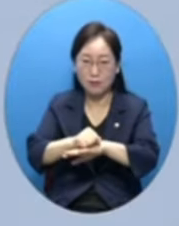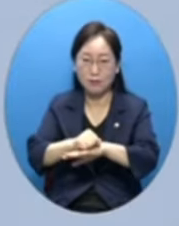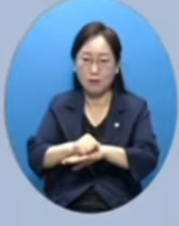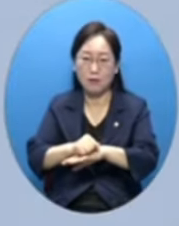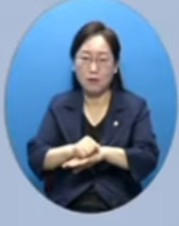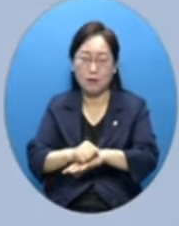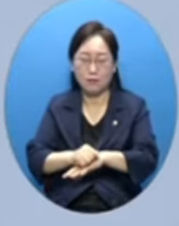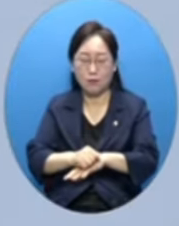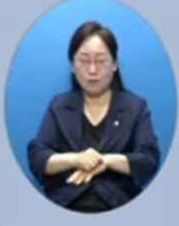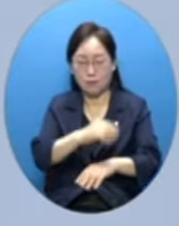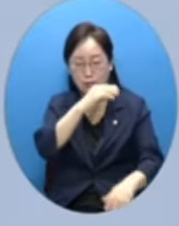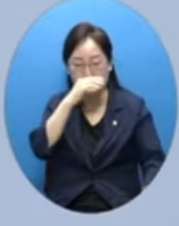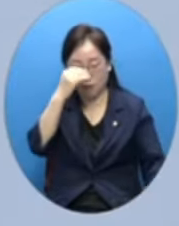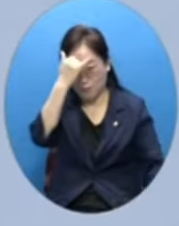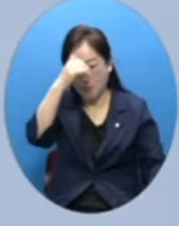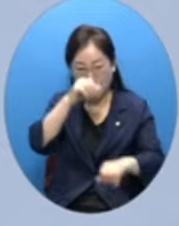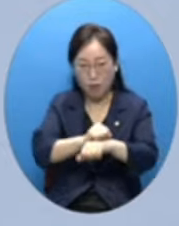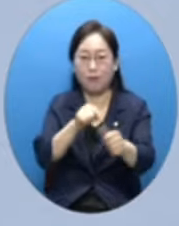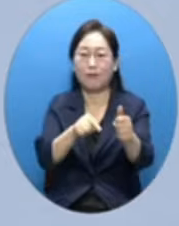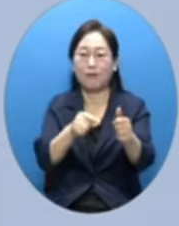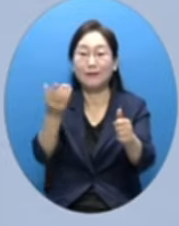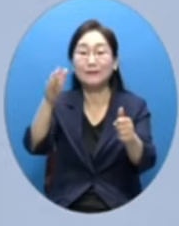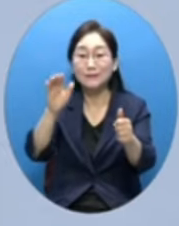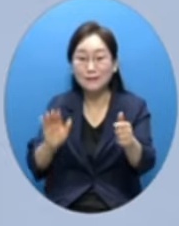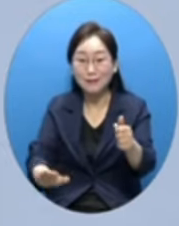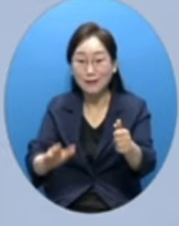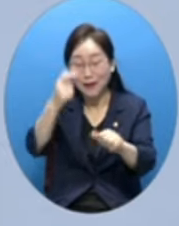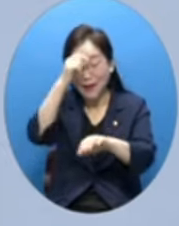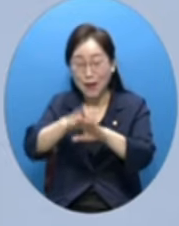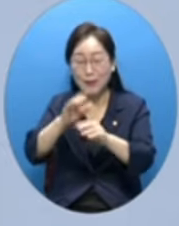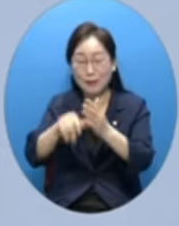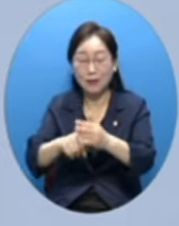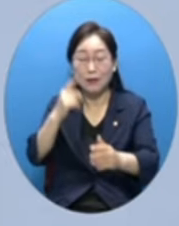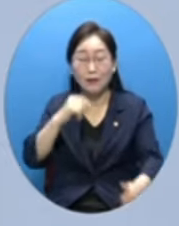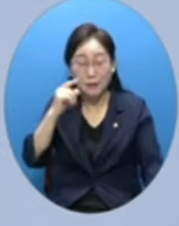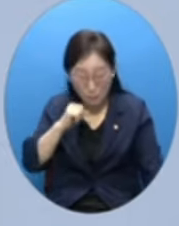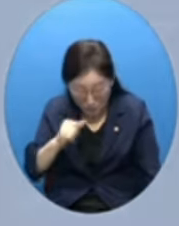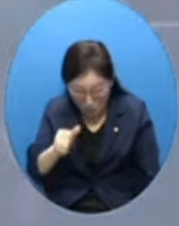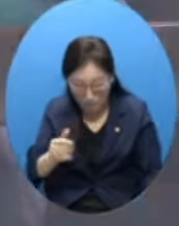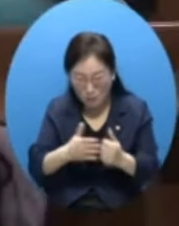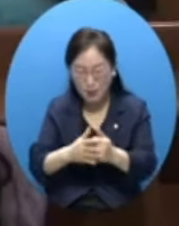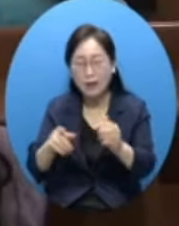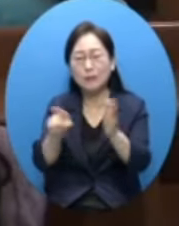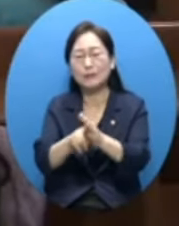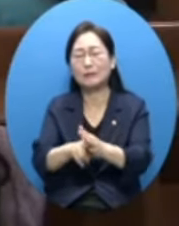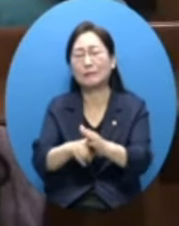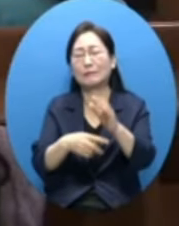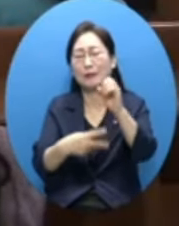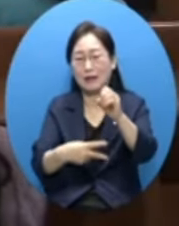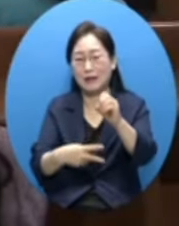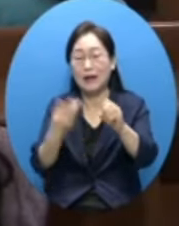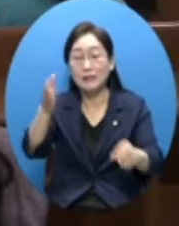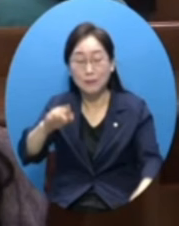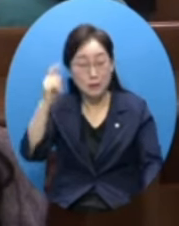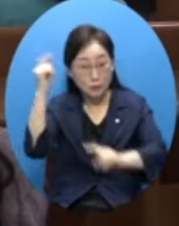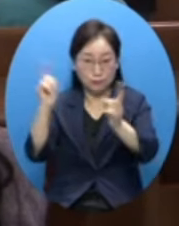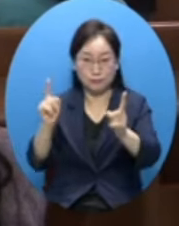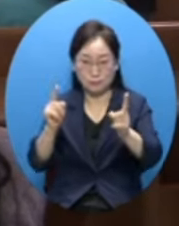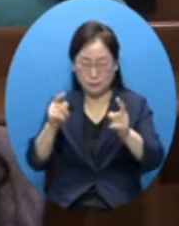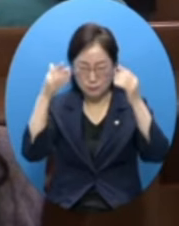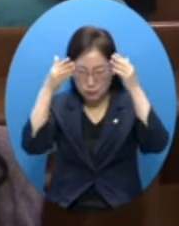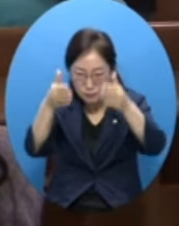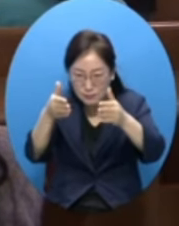매너도 좋고 그랬는데 예배시간에 늘 았기 때문에 신앙이 들어가지 않았습니다 그런데 그가 으로 깨니까